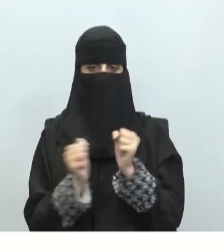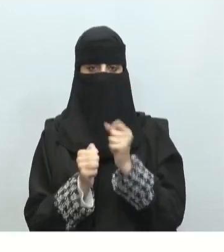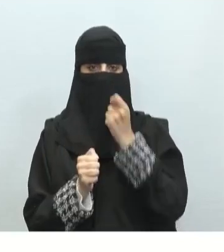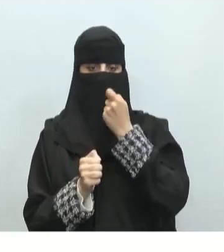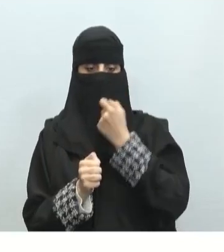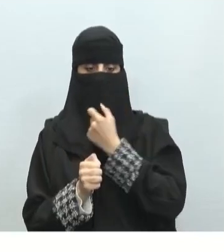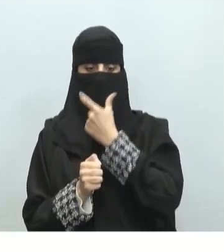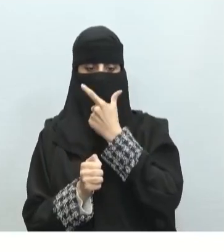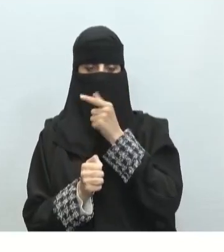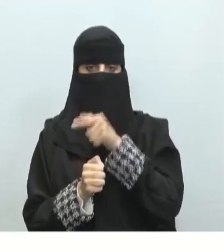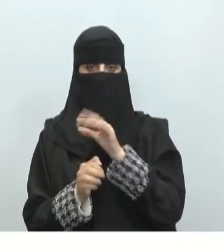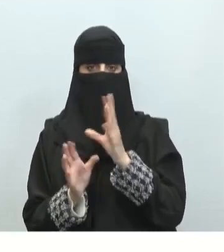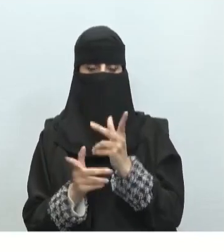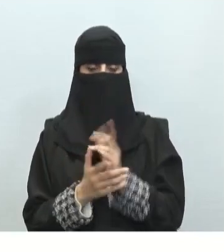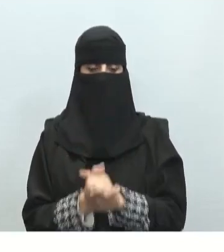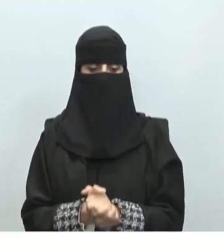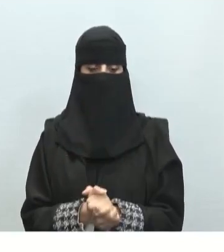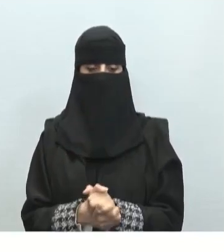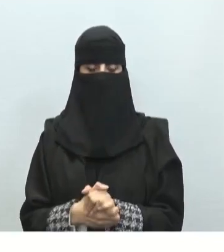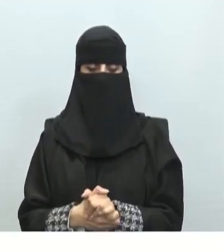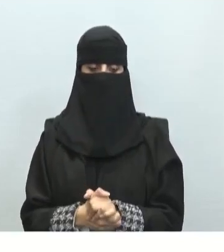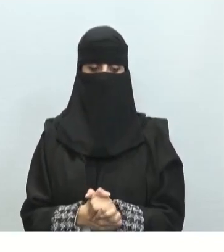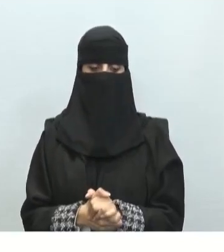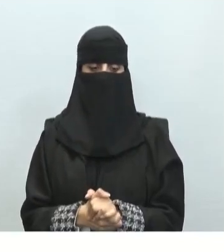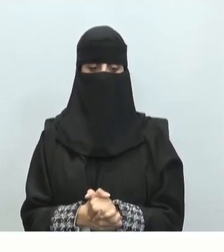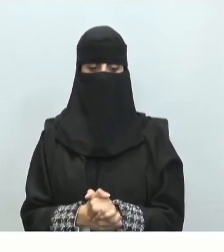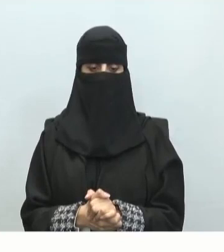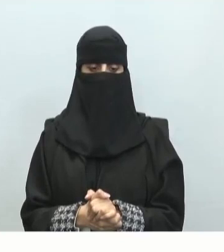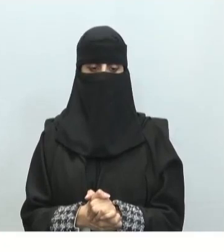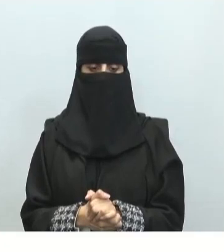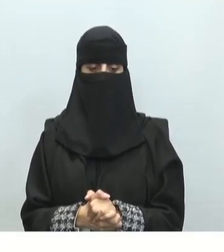تبتسم الافواه الفعل